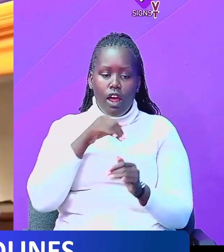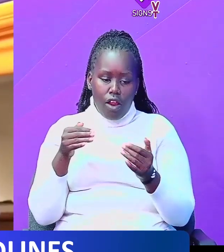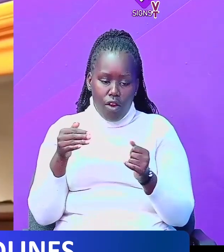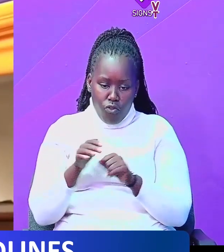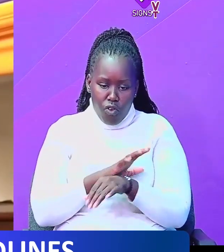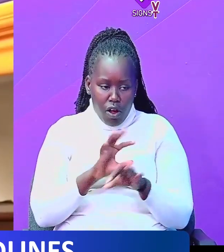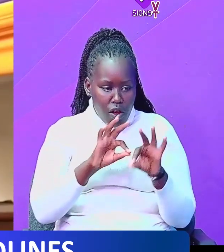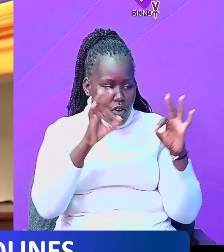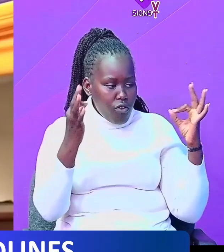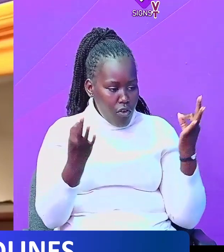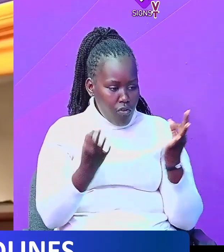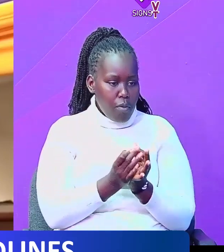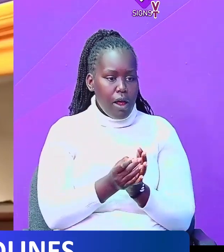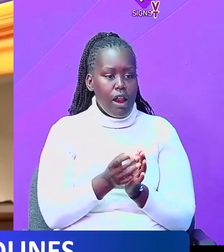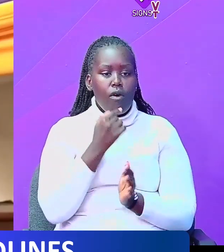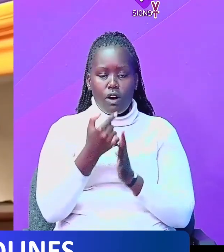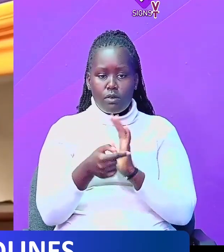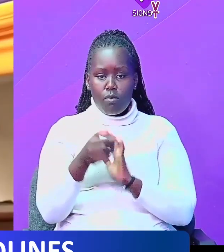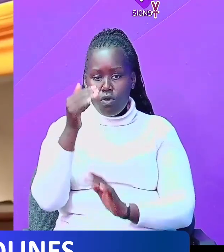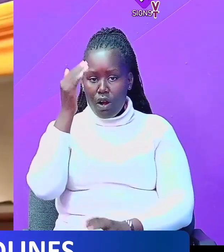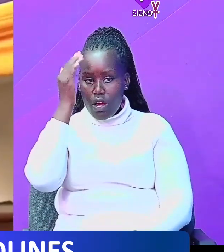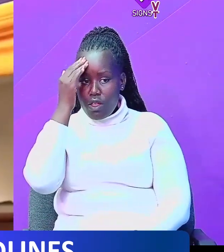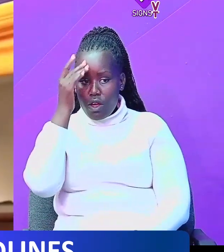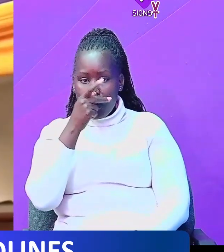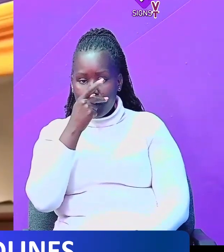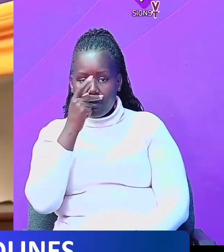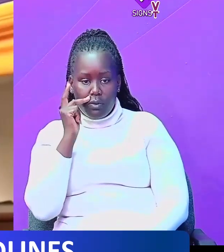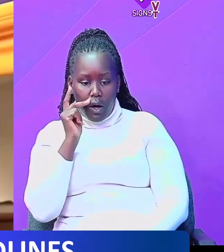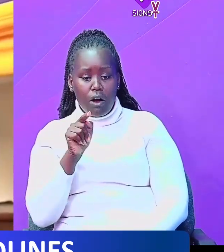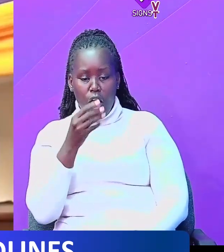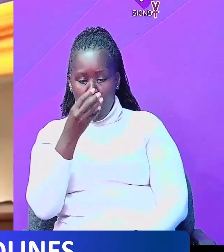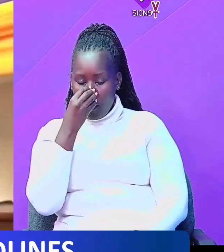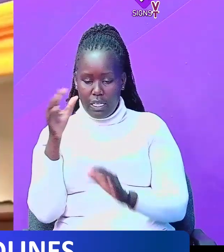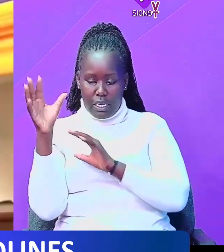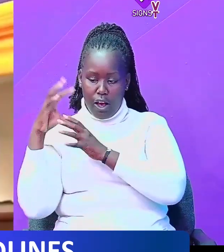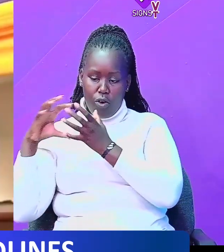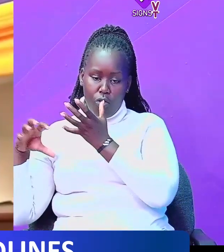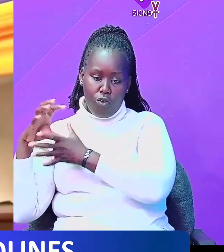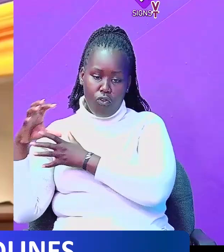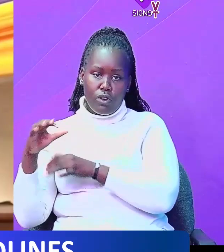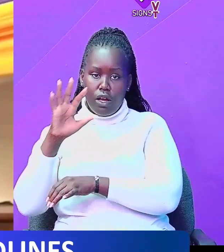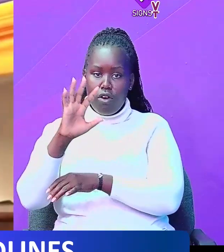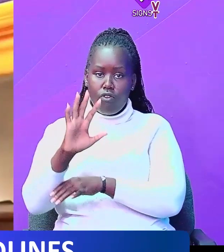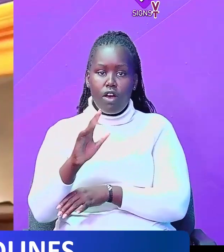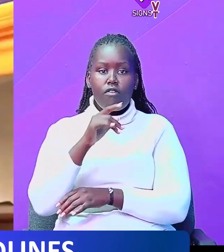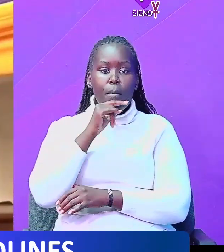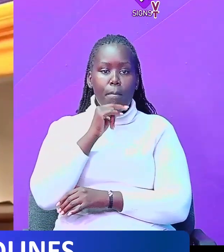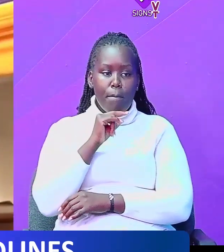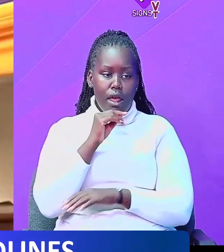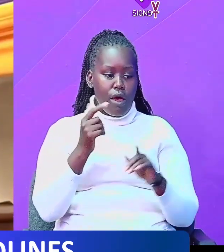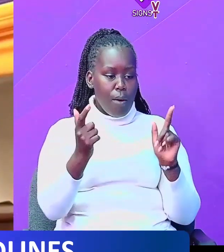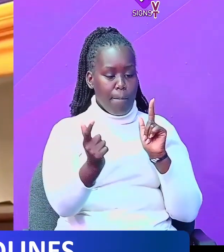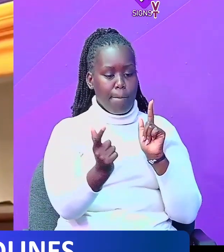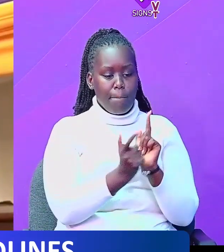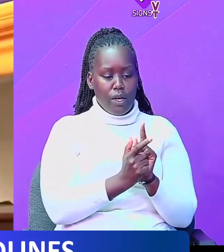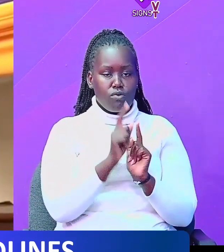wanatabua Kalonzo. Huyu Kasongo amechanganyikiwa. Hao wanaume watano wanakutana na mama moja. Hakuna serikali